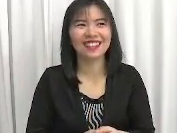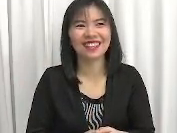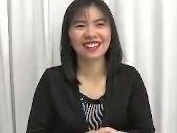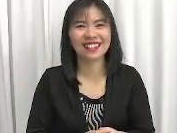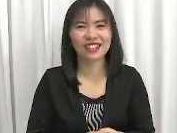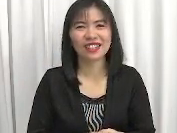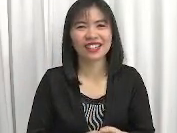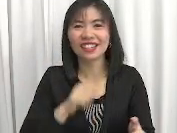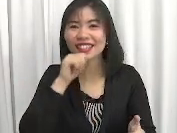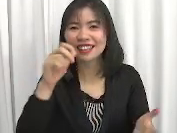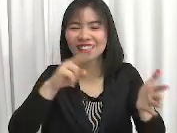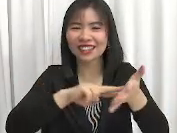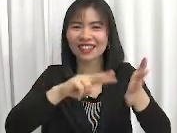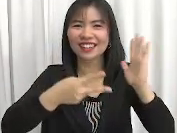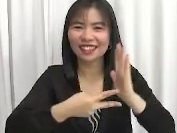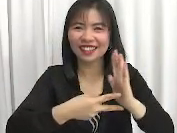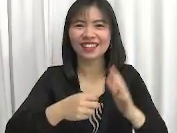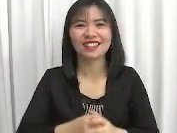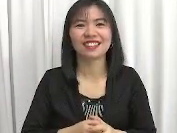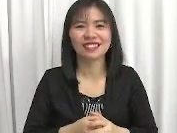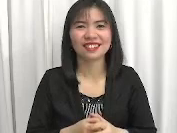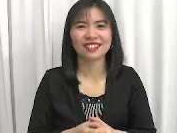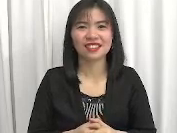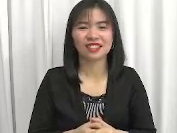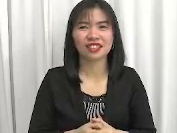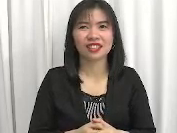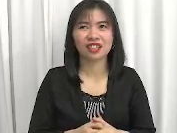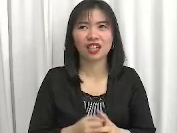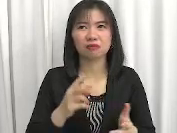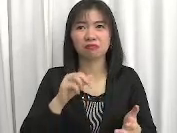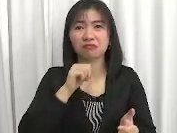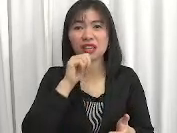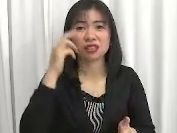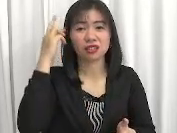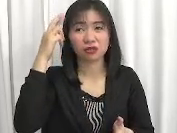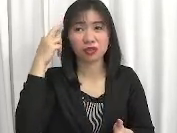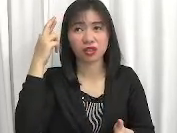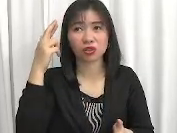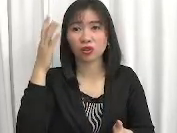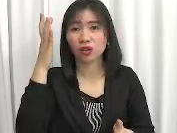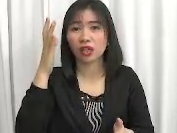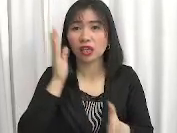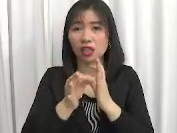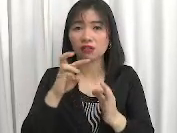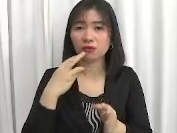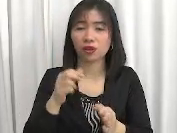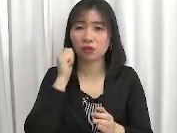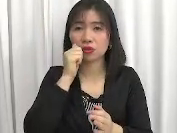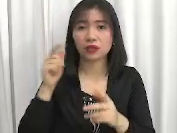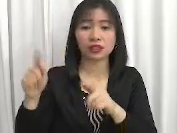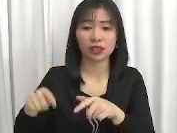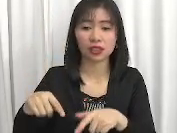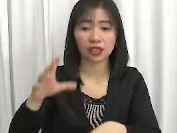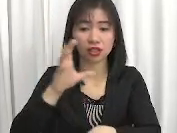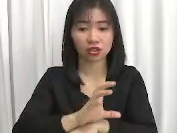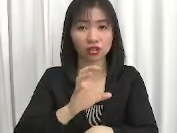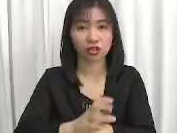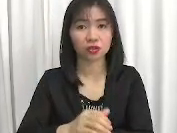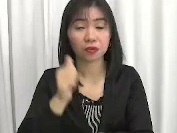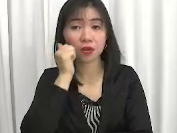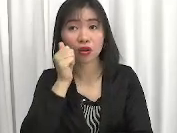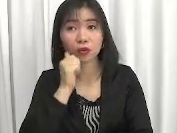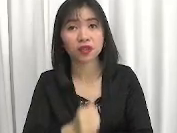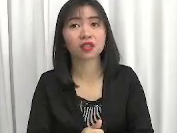hindi nangangahulugan na lagi kami rito sa church ay lagi may bate, may lagi maayos ang ating aming pagsasama.